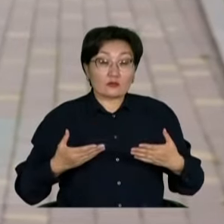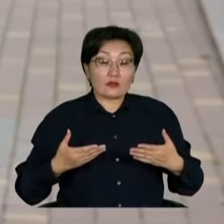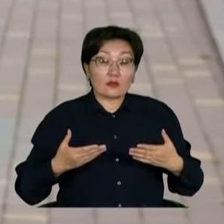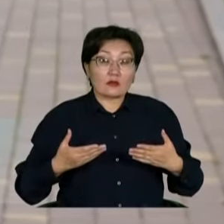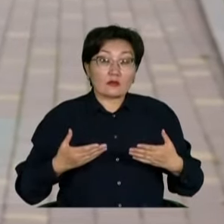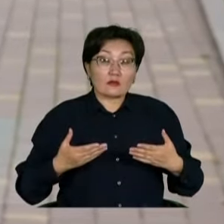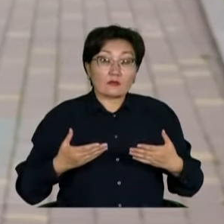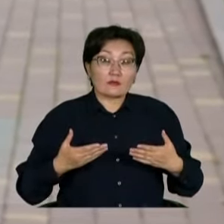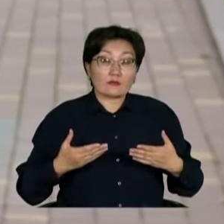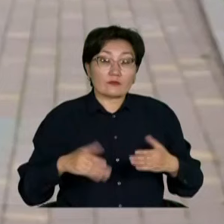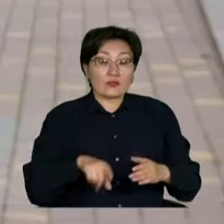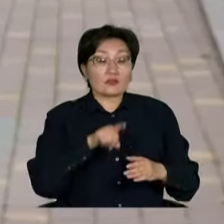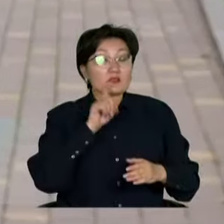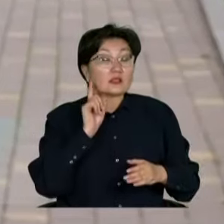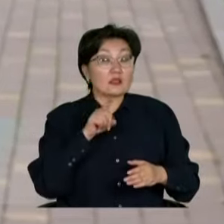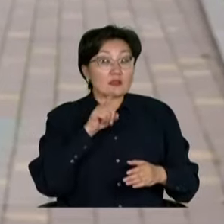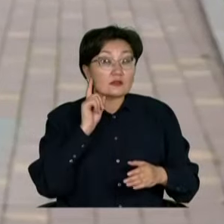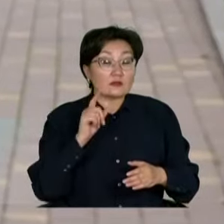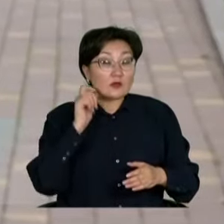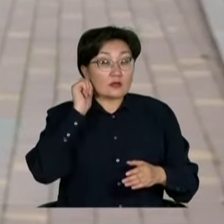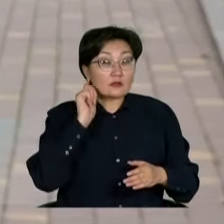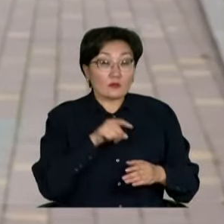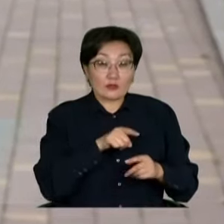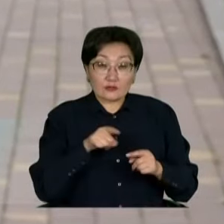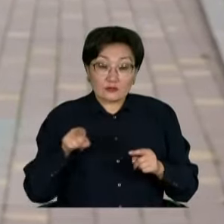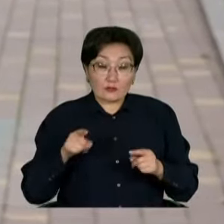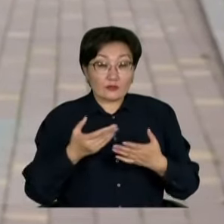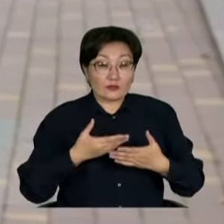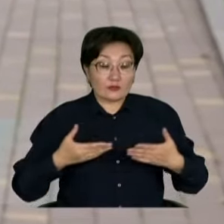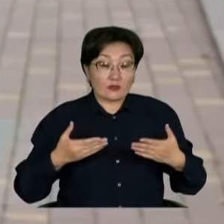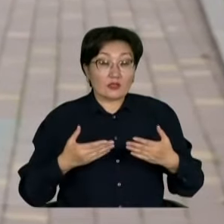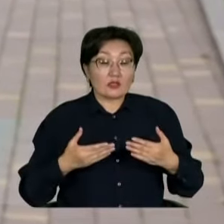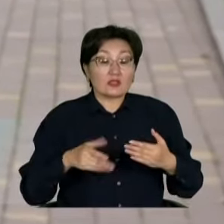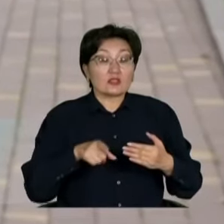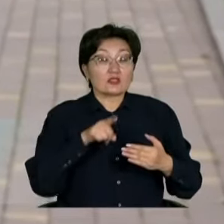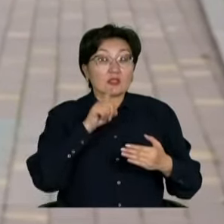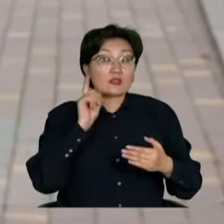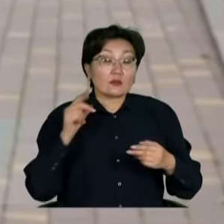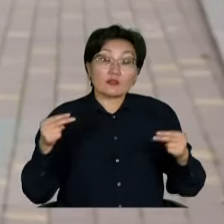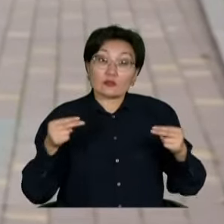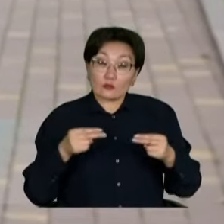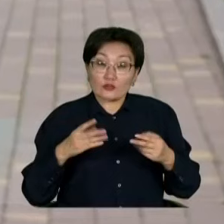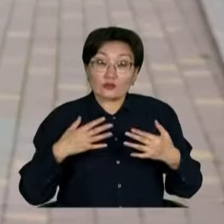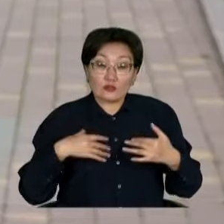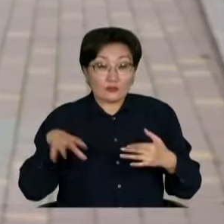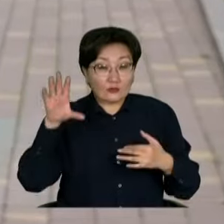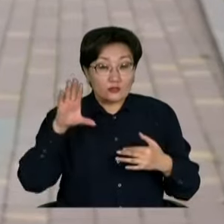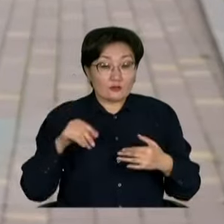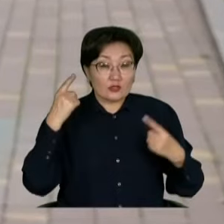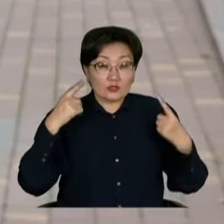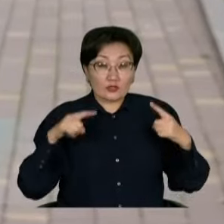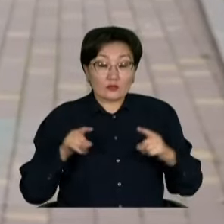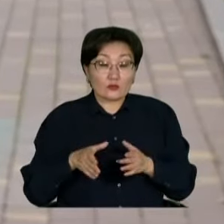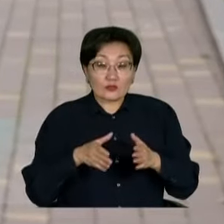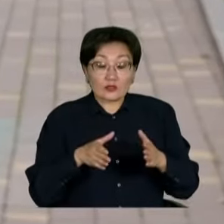сонша жас кезімізден бері қарай бүкіл біздің жастығымыздың куәсі, біздің бүкіл